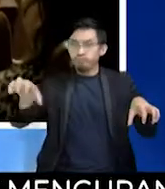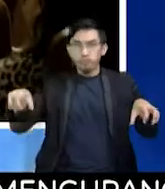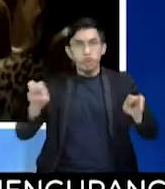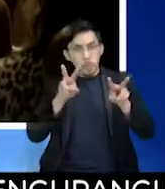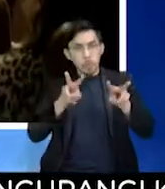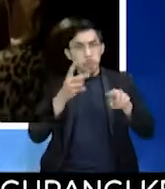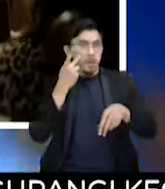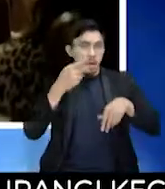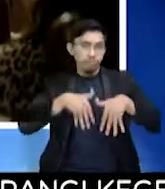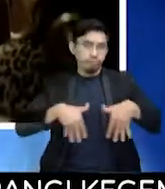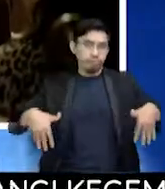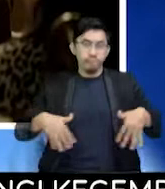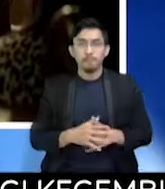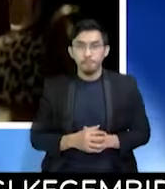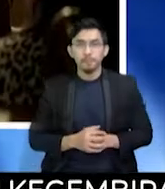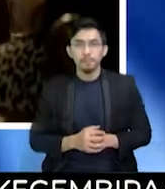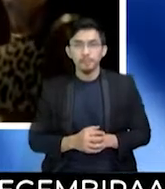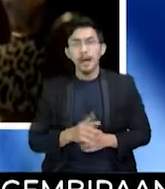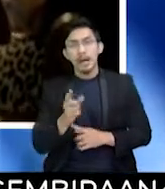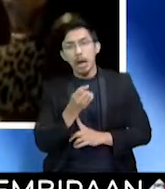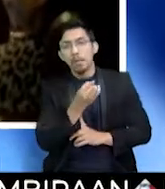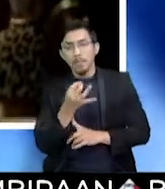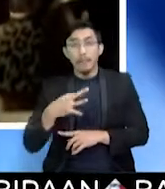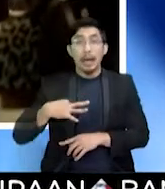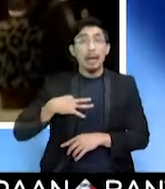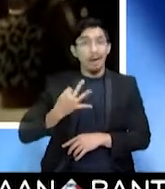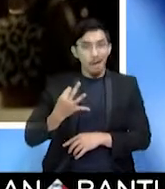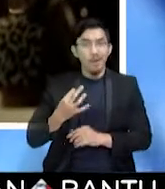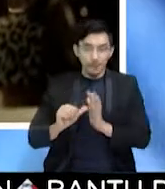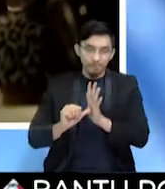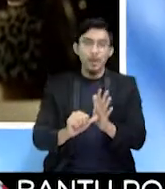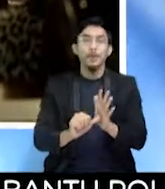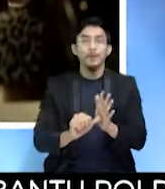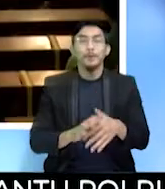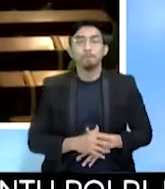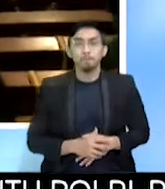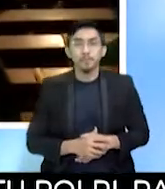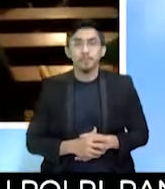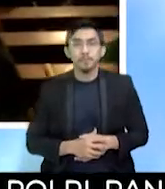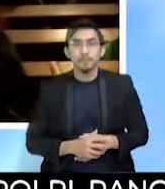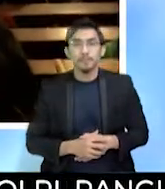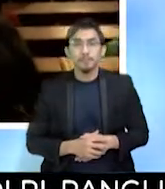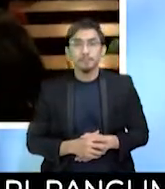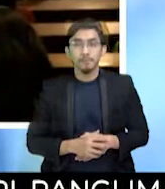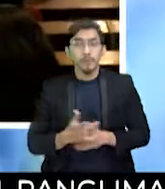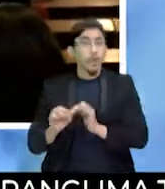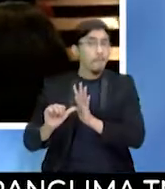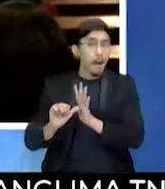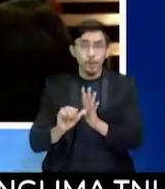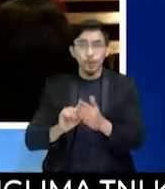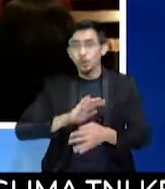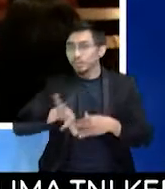juga bukan hanya tinggal buka saja tapi juga ada sejumlah relawan yang membantu para umat Katolik yang ingin melakukan Misa Natal kali ini